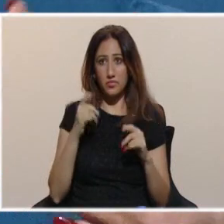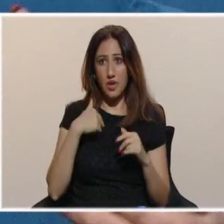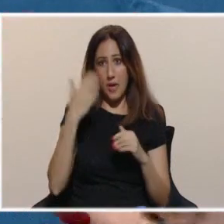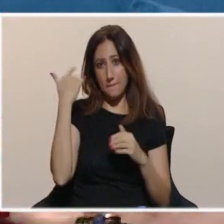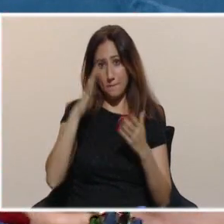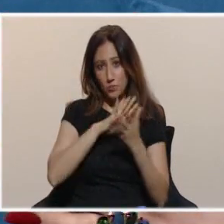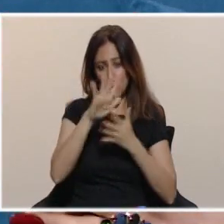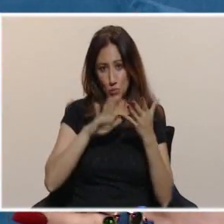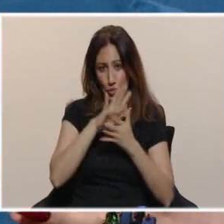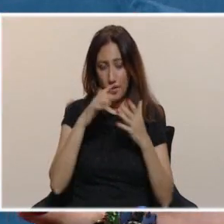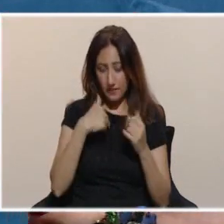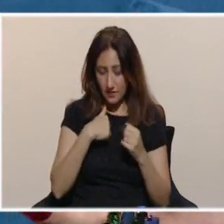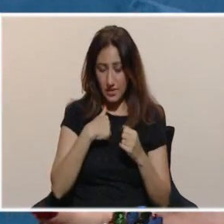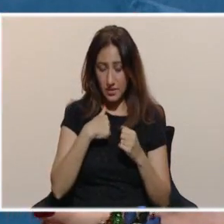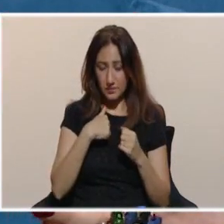كده،